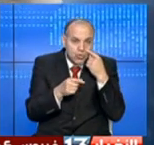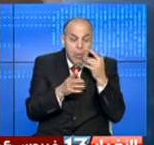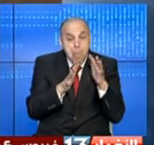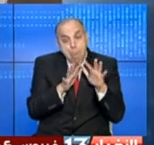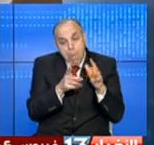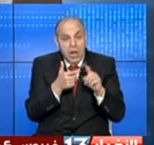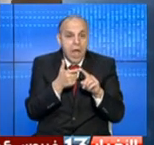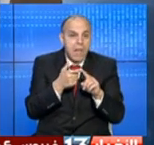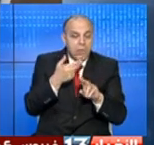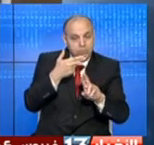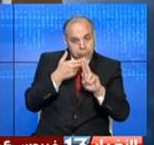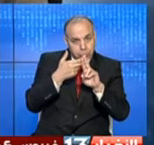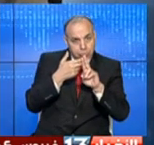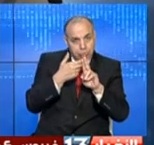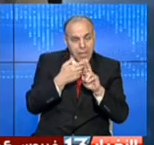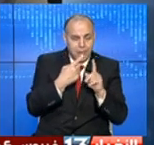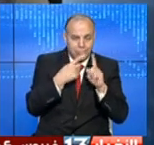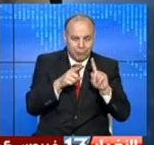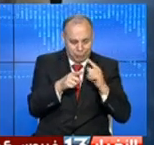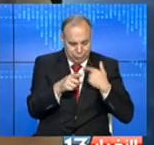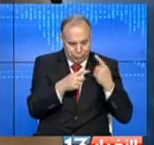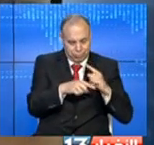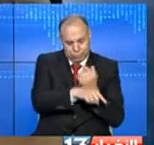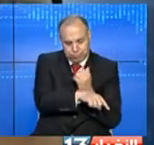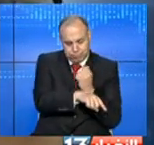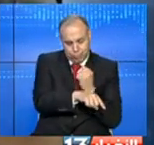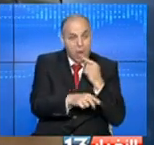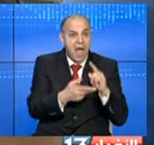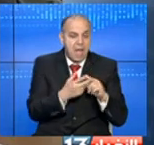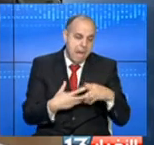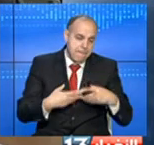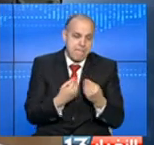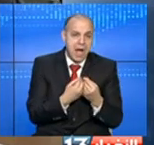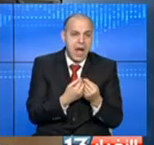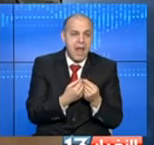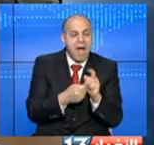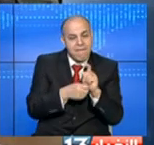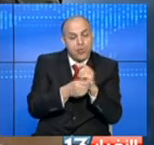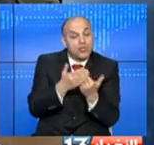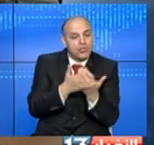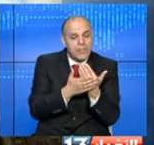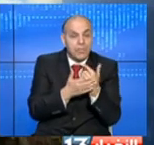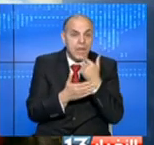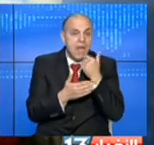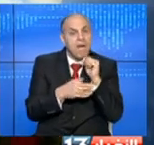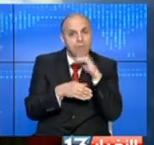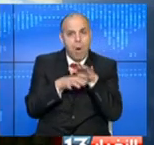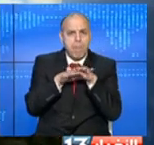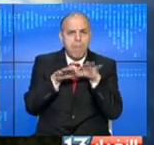توقعاتها باستجابة جهاز المناعة بواسطة لقاحاتها في التعامل مع هذه السلالة التي انتشرت بسرعة